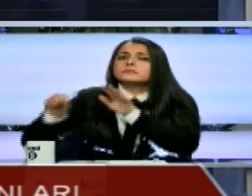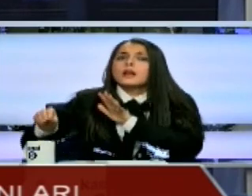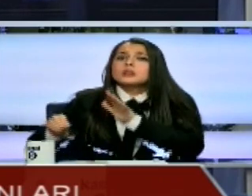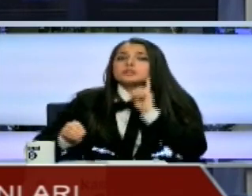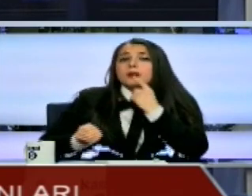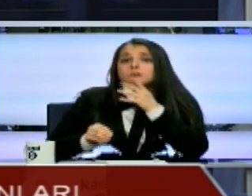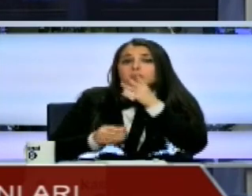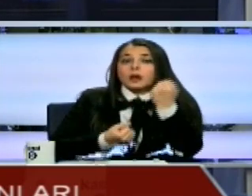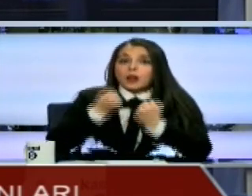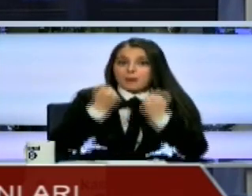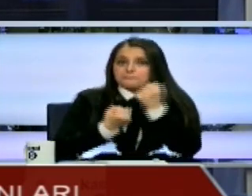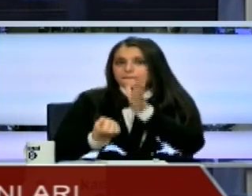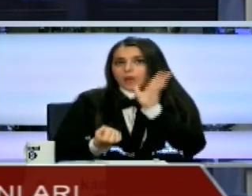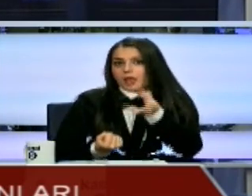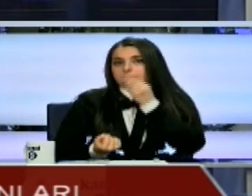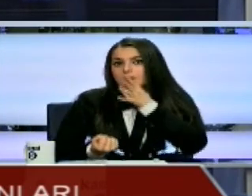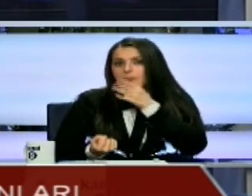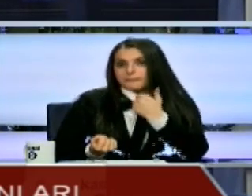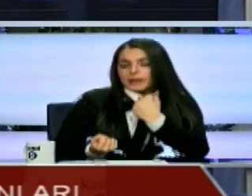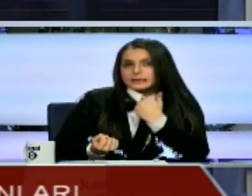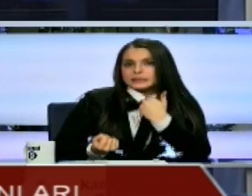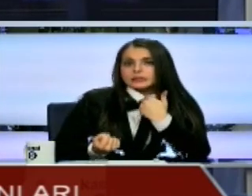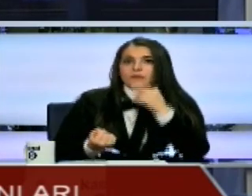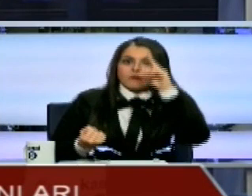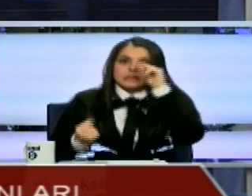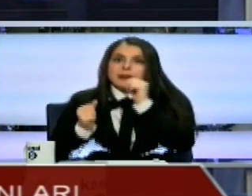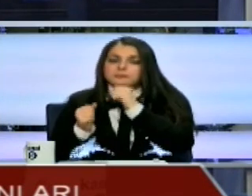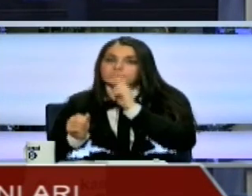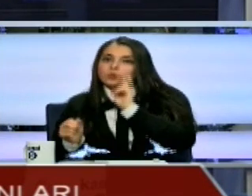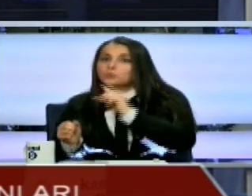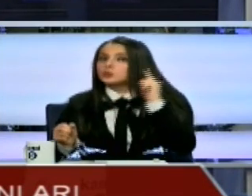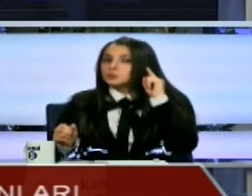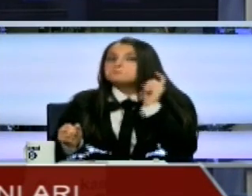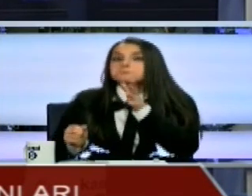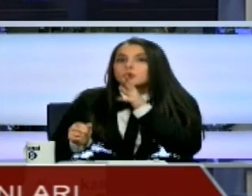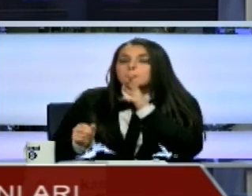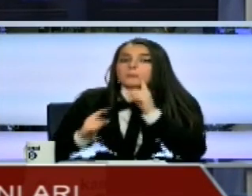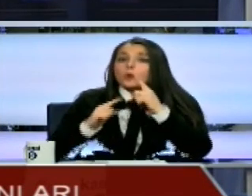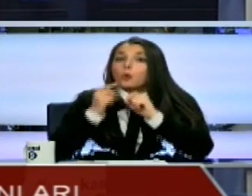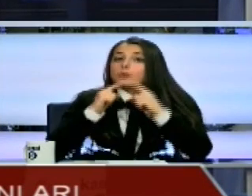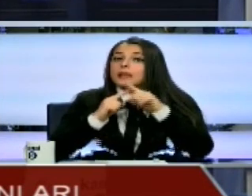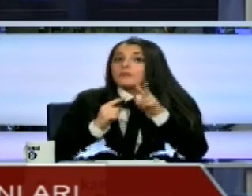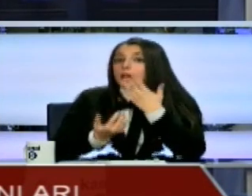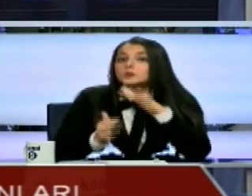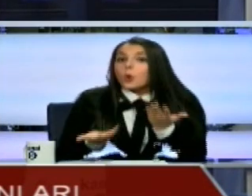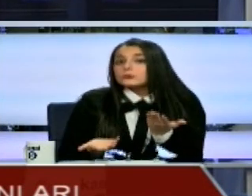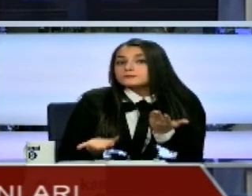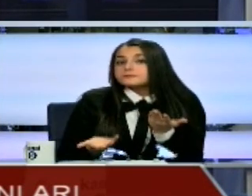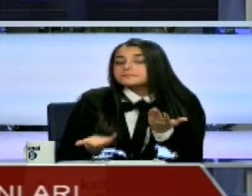araç kullanabiliyorlar mesela. Ben Veysel Bey'den duydum. Ama ÖTV yok. Yani o